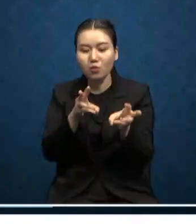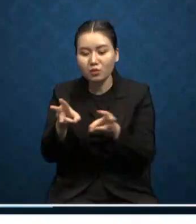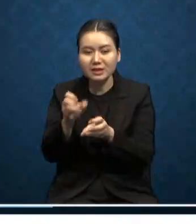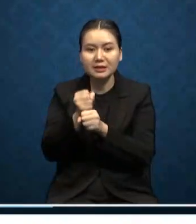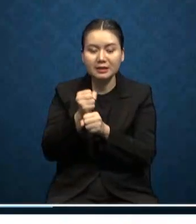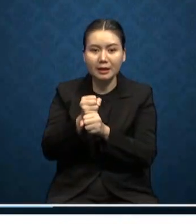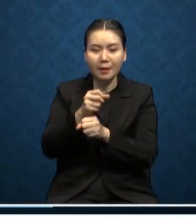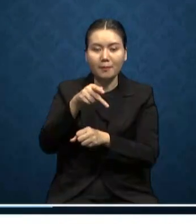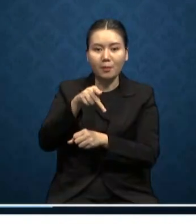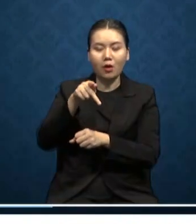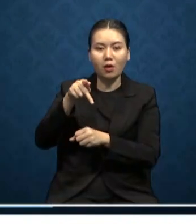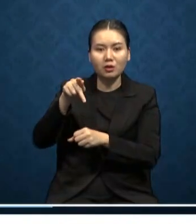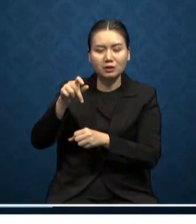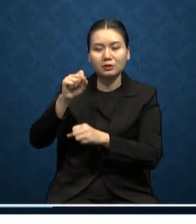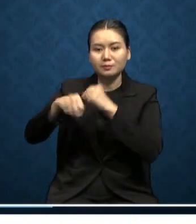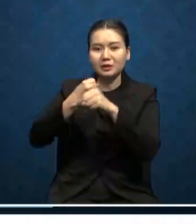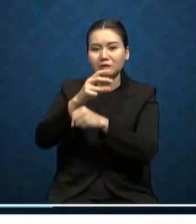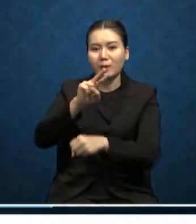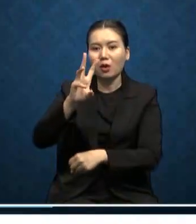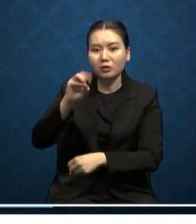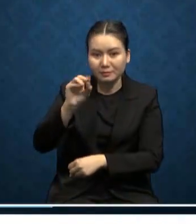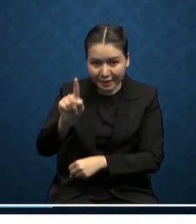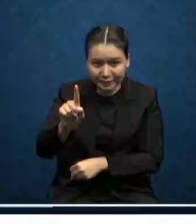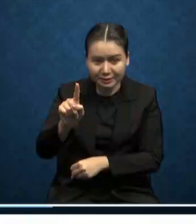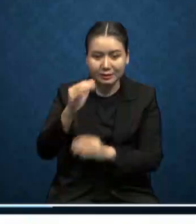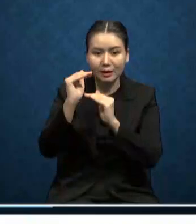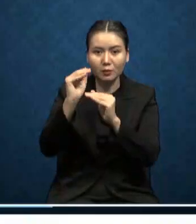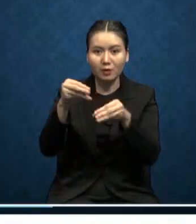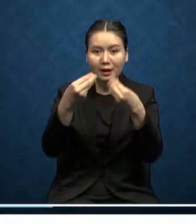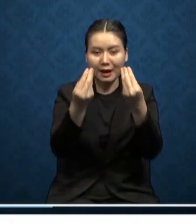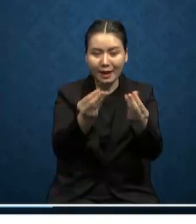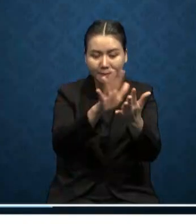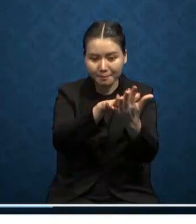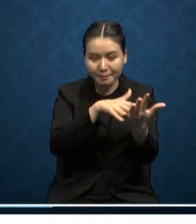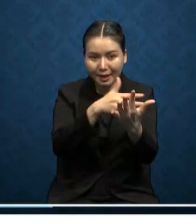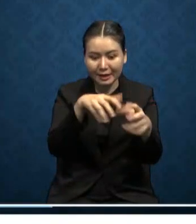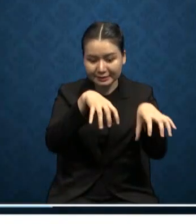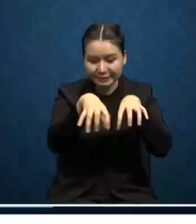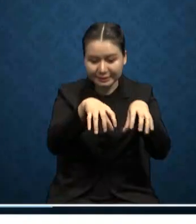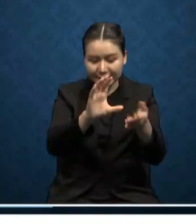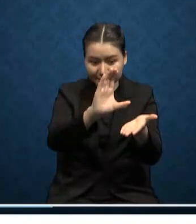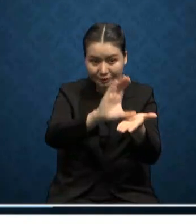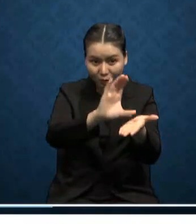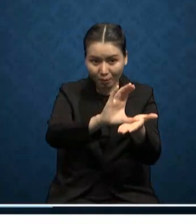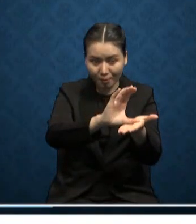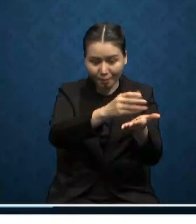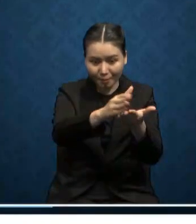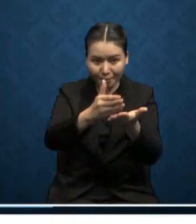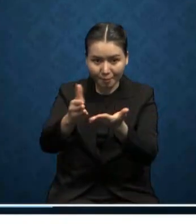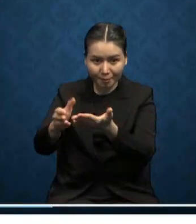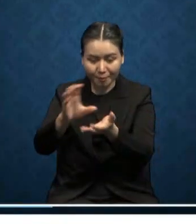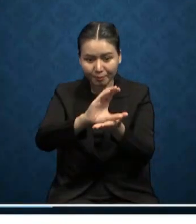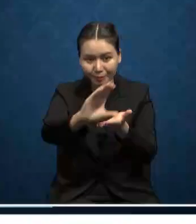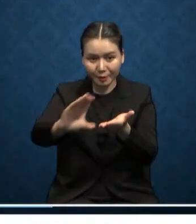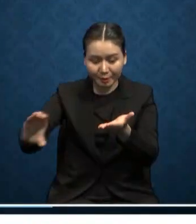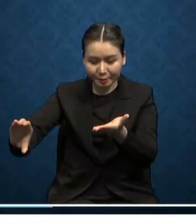ศ.2561นะได้กำหนดให้มีแผนการจัดทำงบประมาณในระบบแผนงบประ